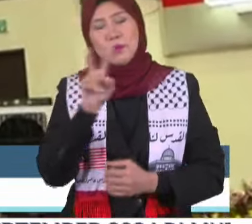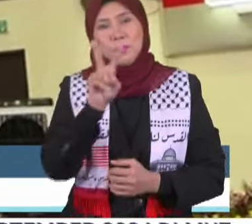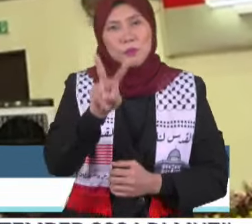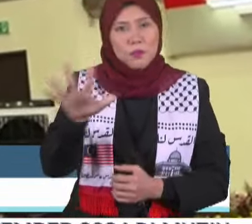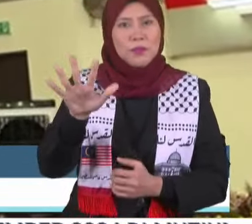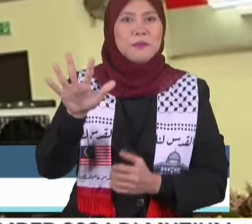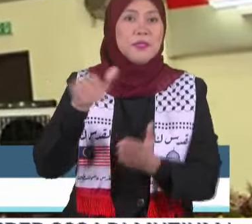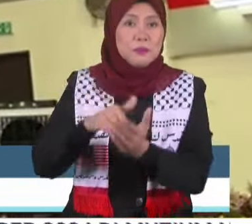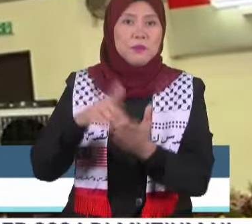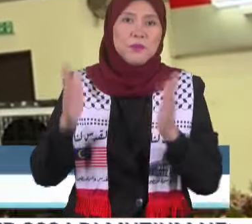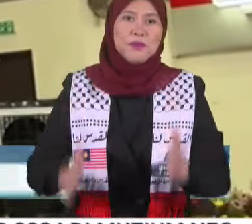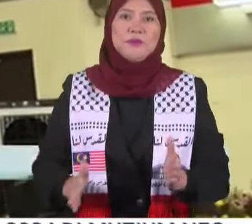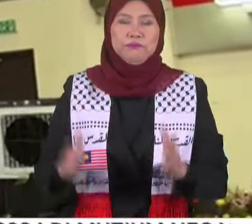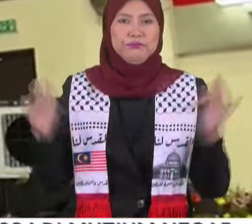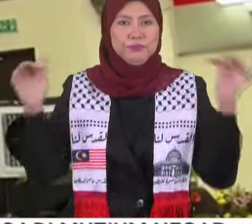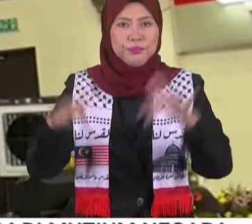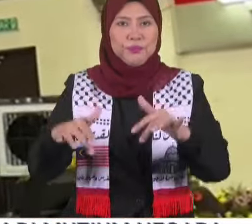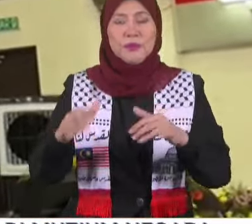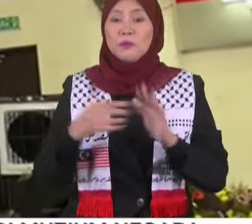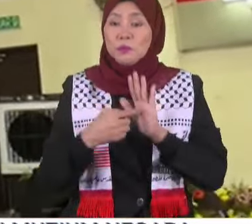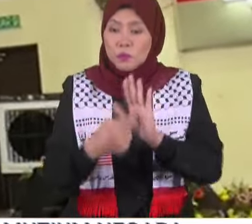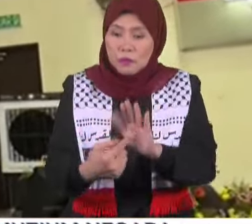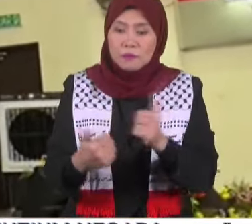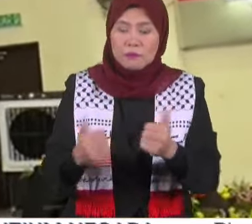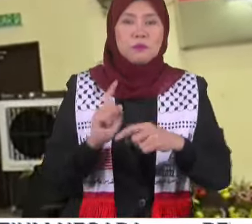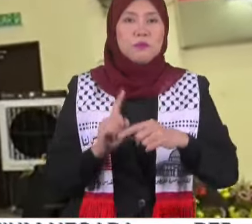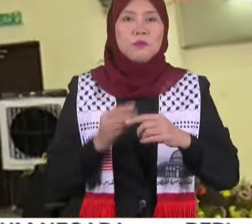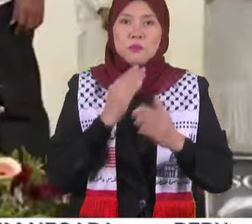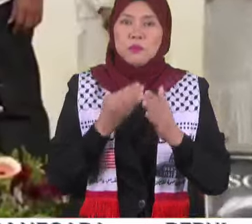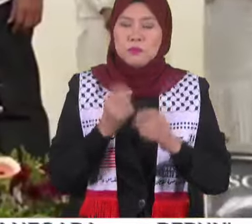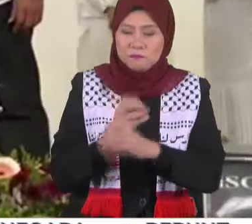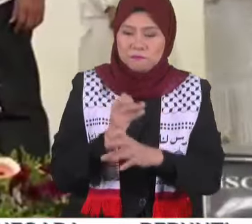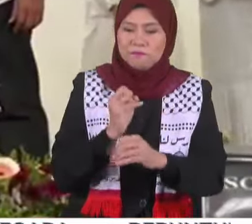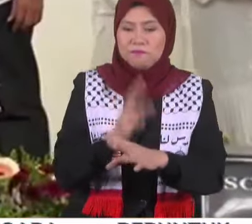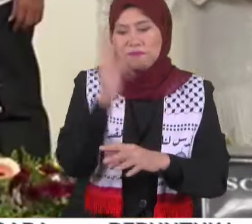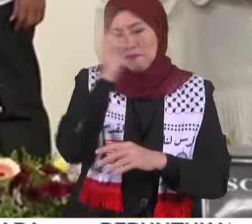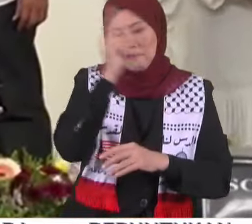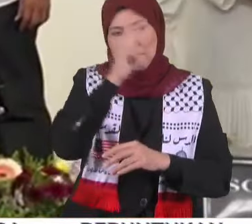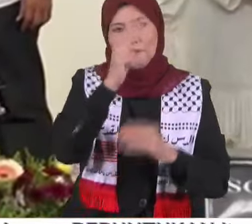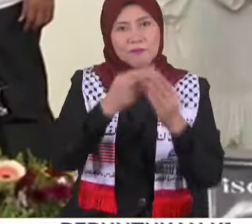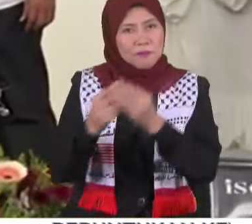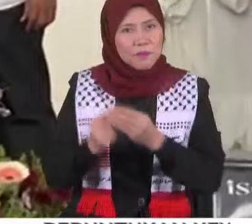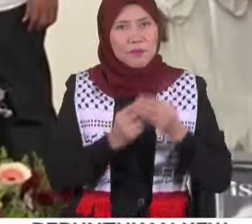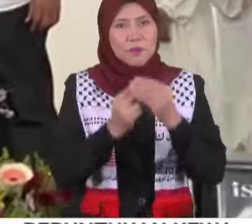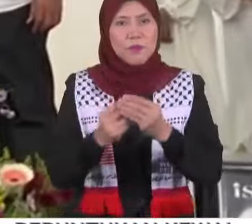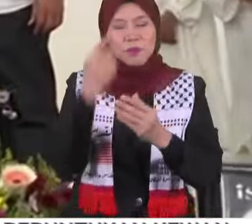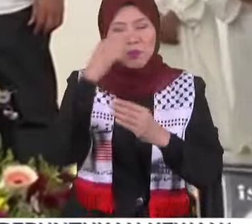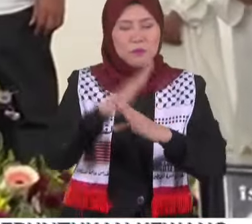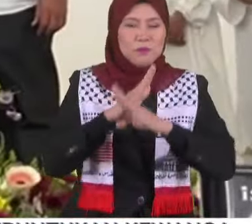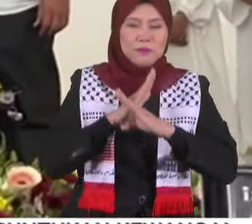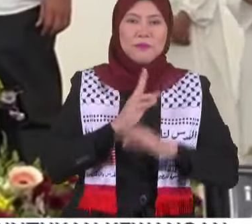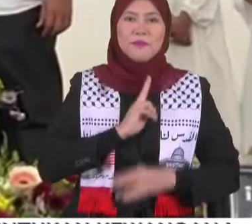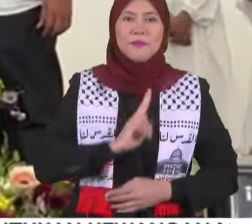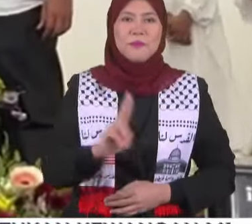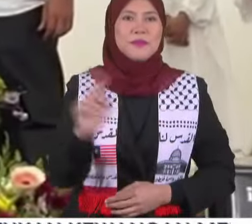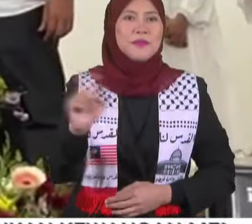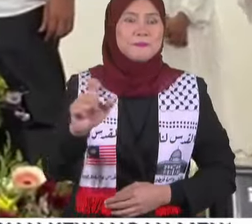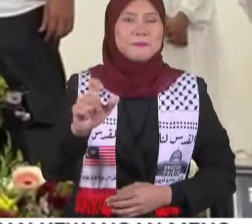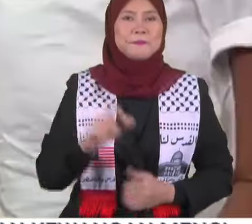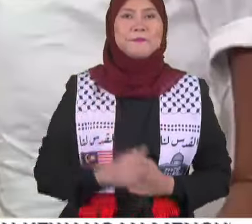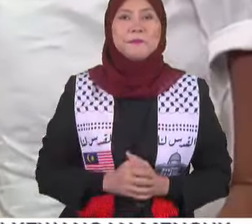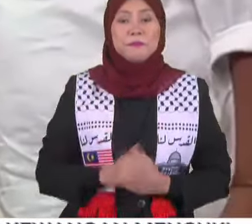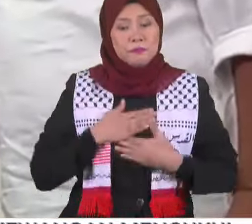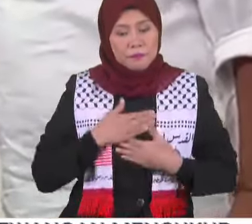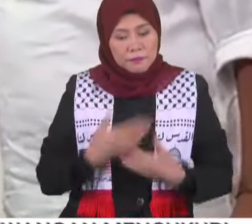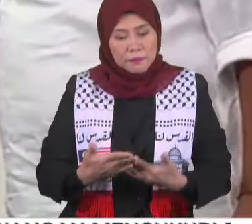InsyaAllah. Tambahnya, program tersebut merupakan bukti bahawa iltizam dan tekad kerajaan perpaduan dalam mempertahankan agama Islam